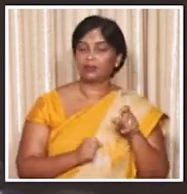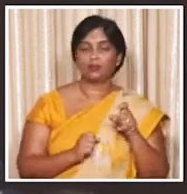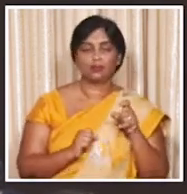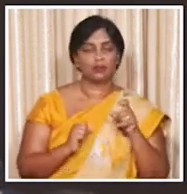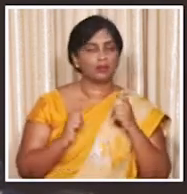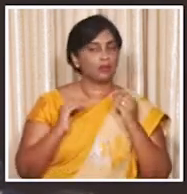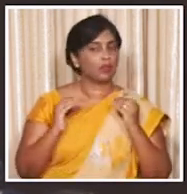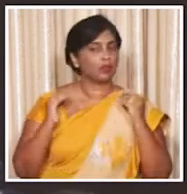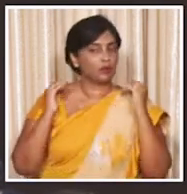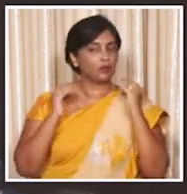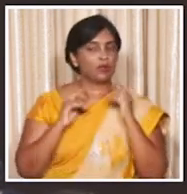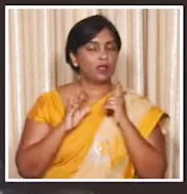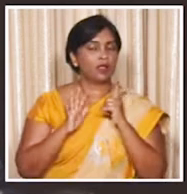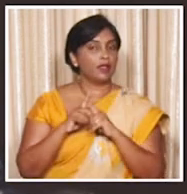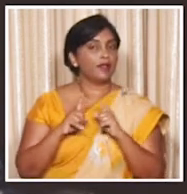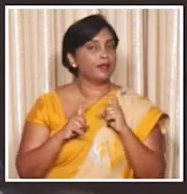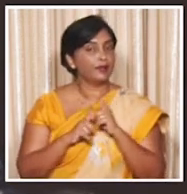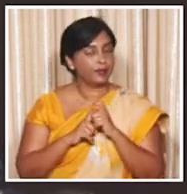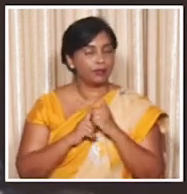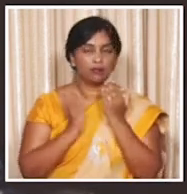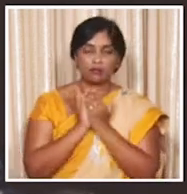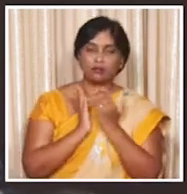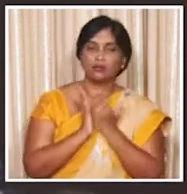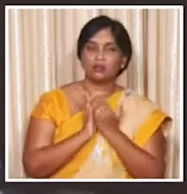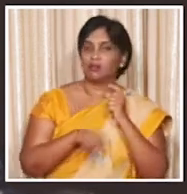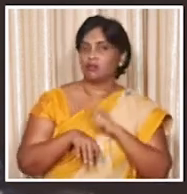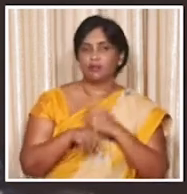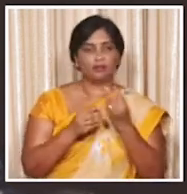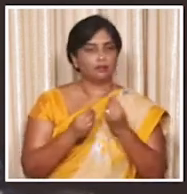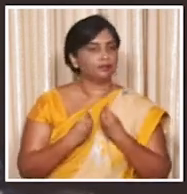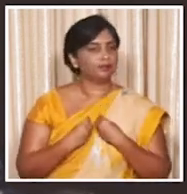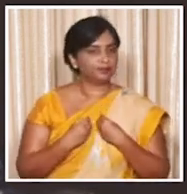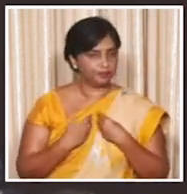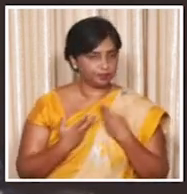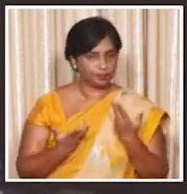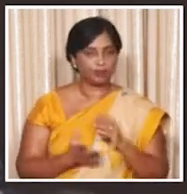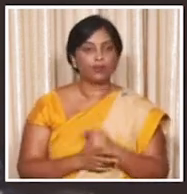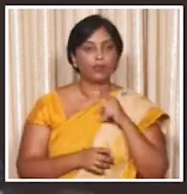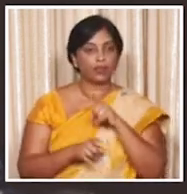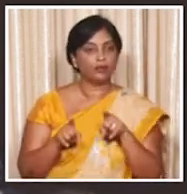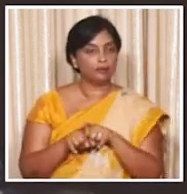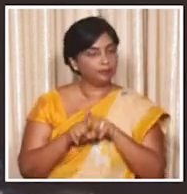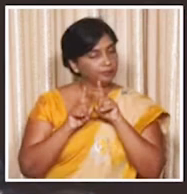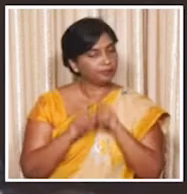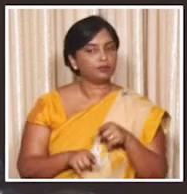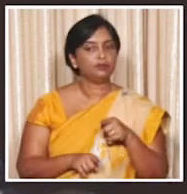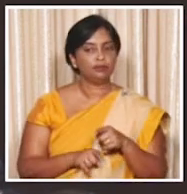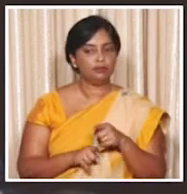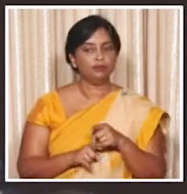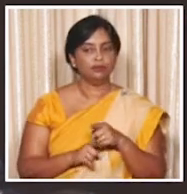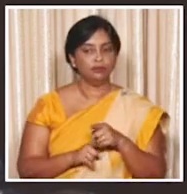குறித்த பாடங்களுக்கு ஆளுநர் தேவை நிலவவில்லை என்ற உண்மைக்கு புறம்பான காரணத்தின் அடிப்படையில்